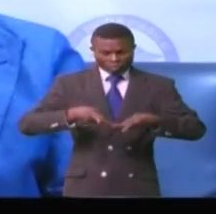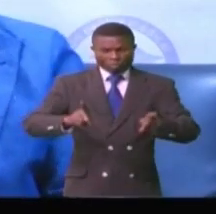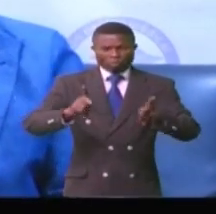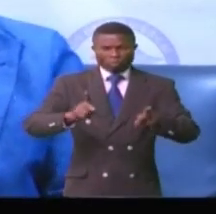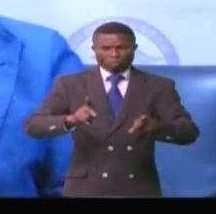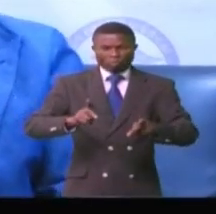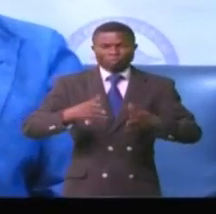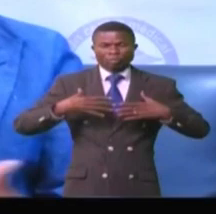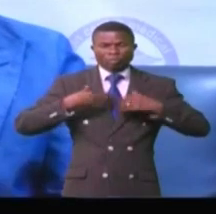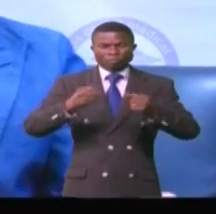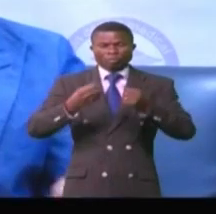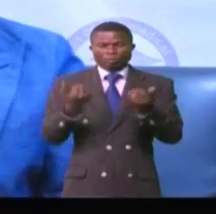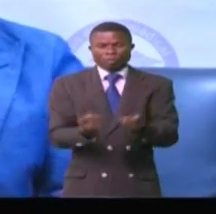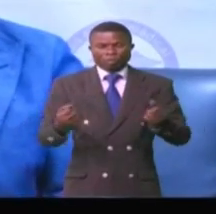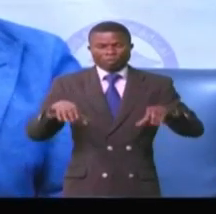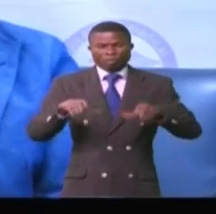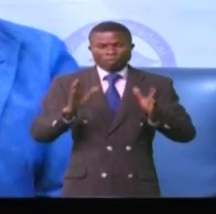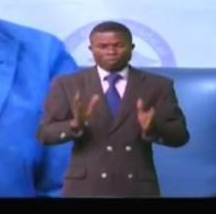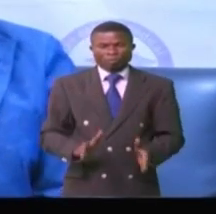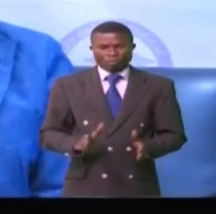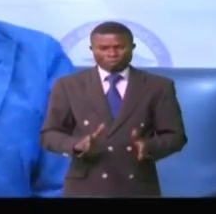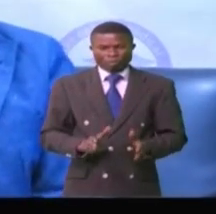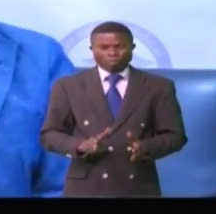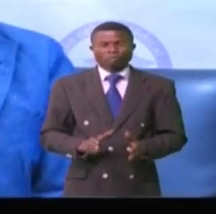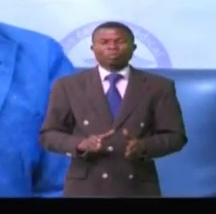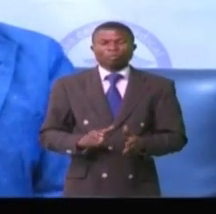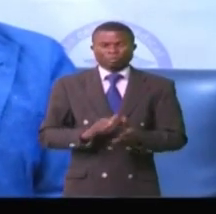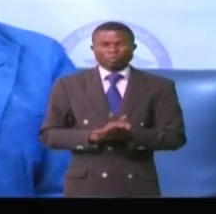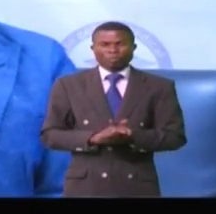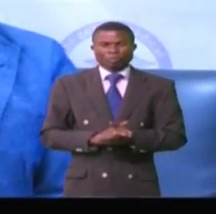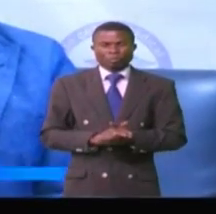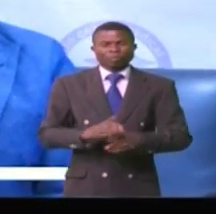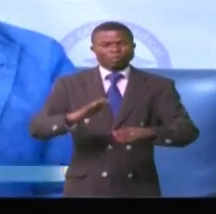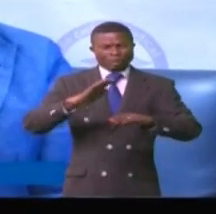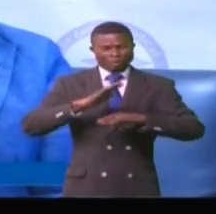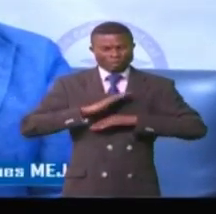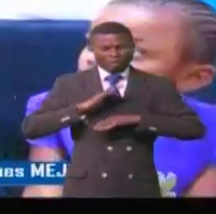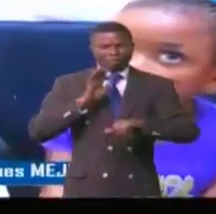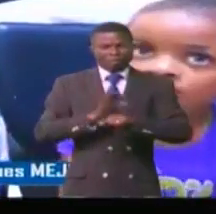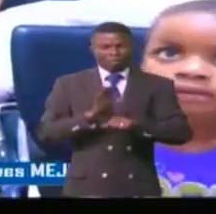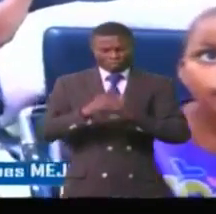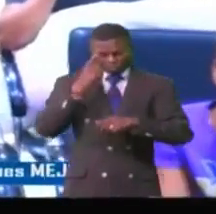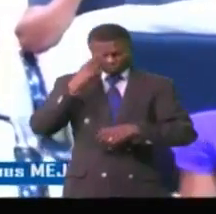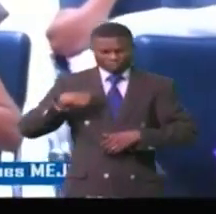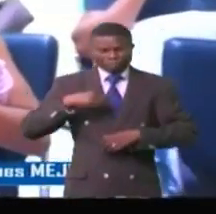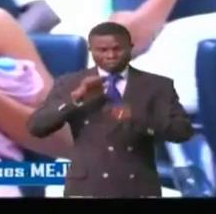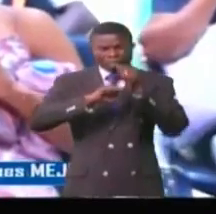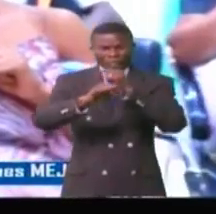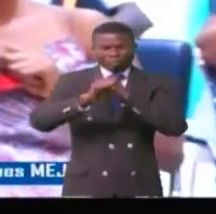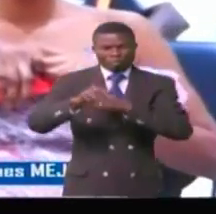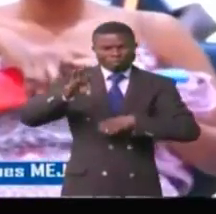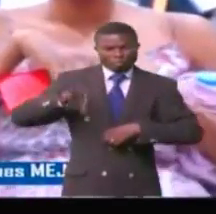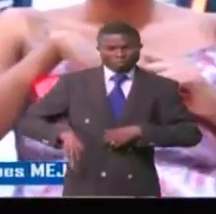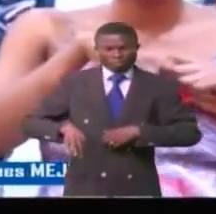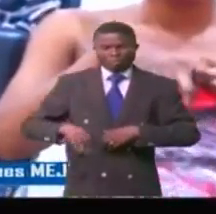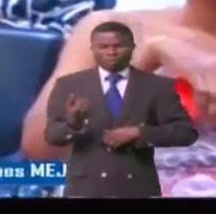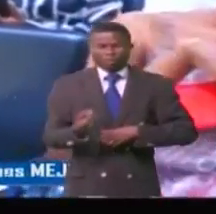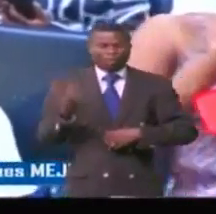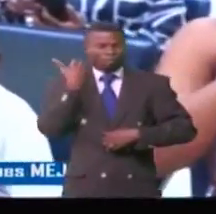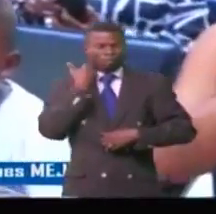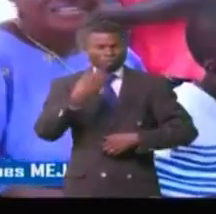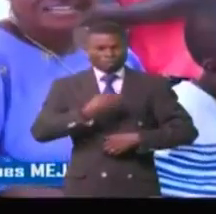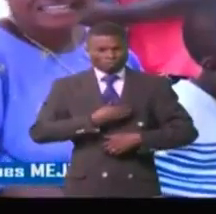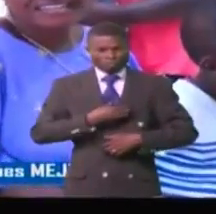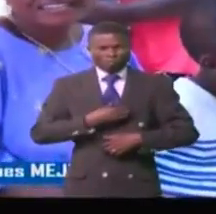soigner des enfants congolais, ça ne peut qu'être notre motif de satisfaction. La campagne en faveur des enfants cardiopathes a restauré